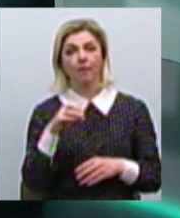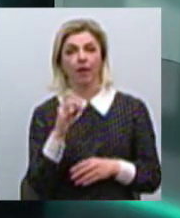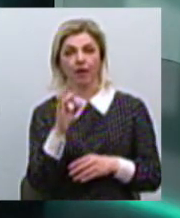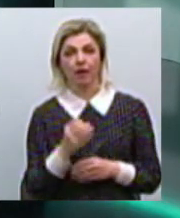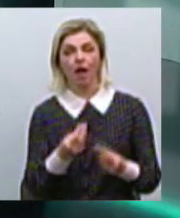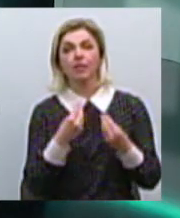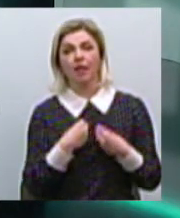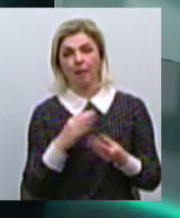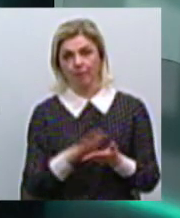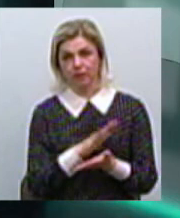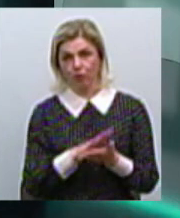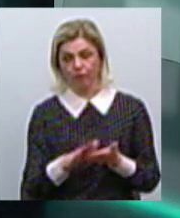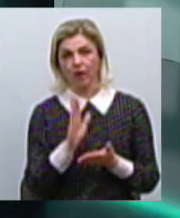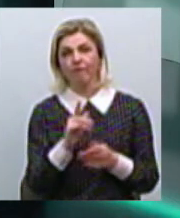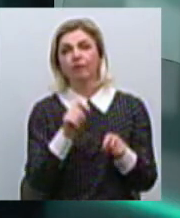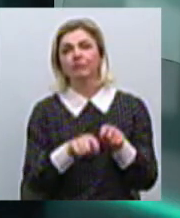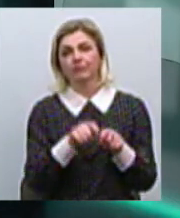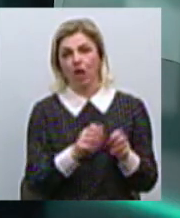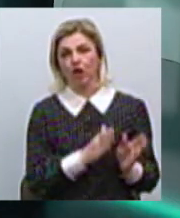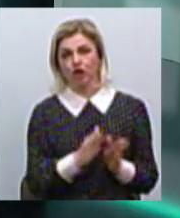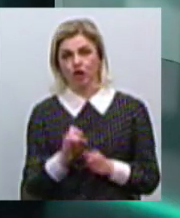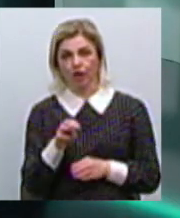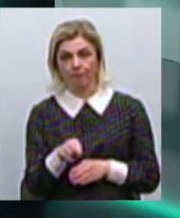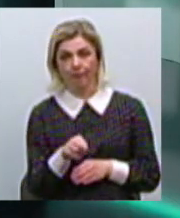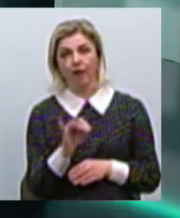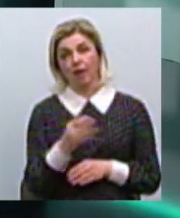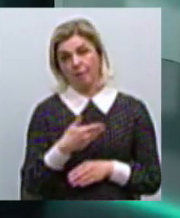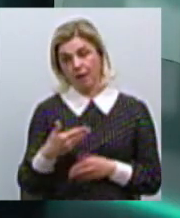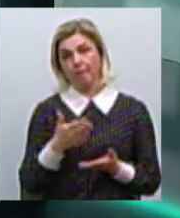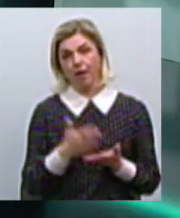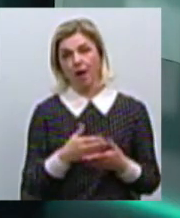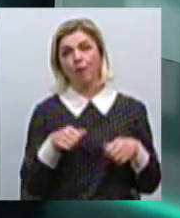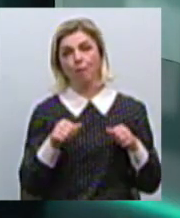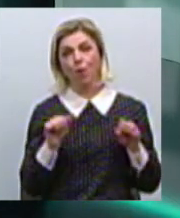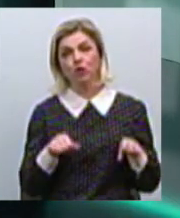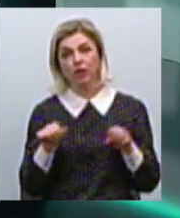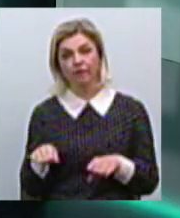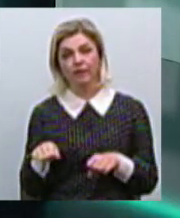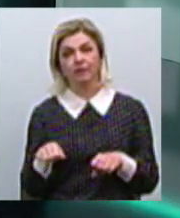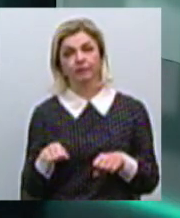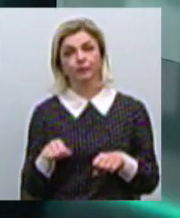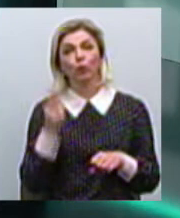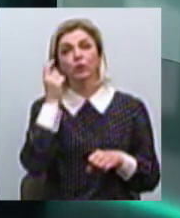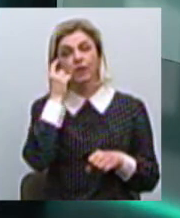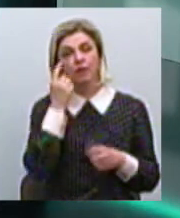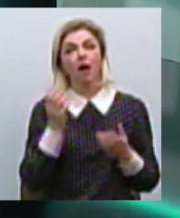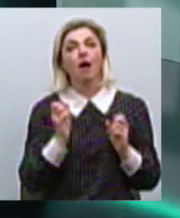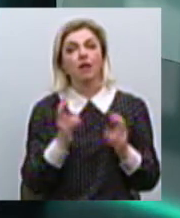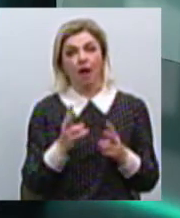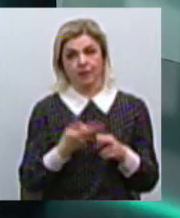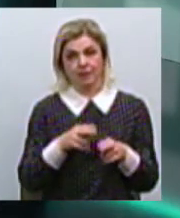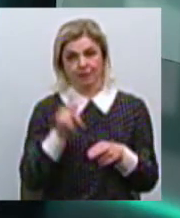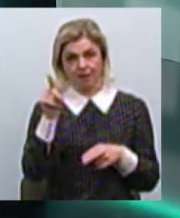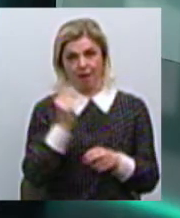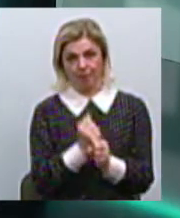надана безкоштовно у тестовому режимі. І ми маємо можливість просто дізнатися, яким чином воно працює